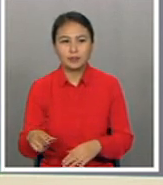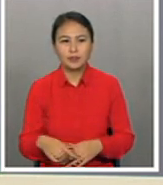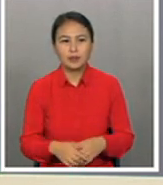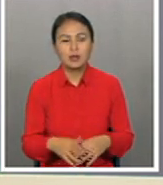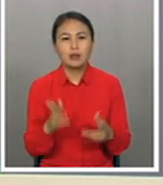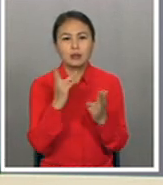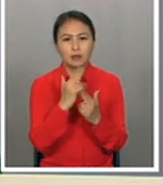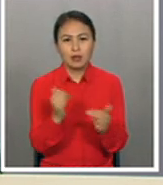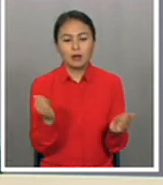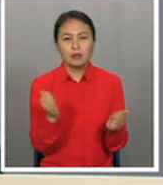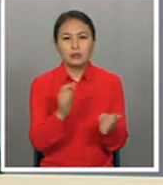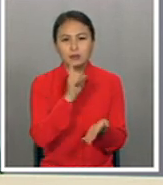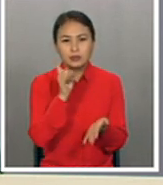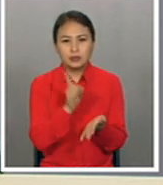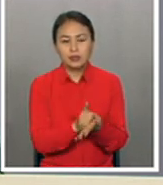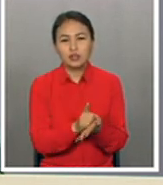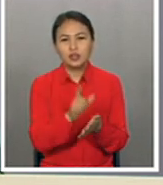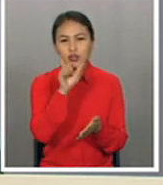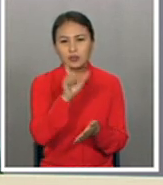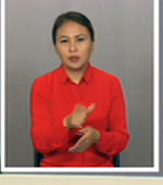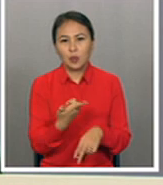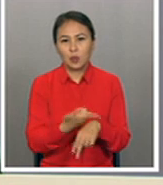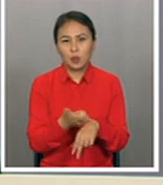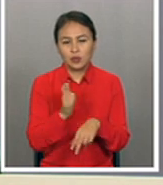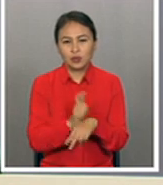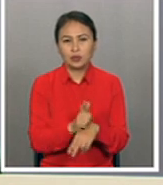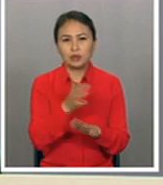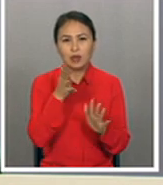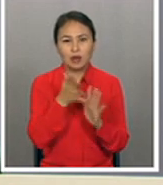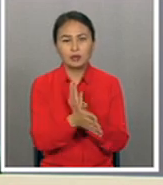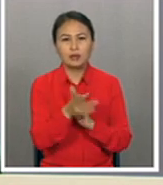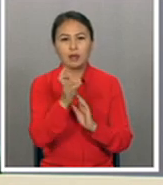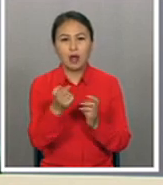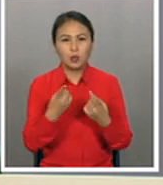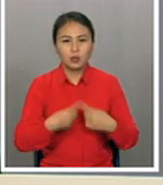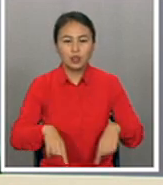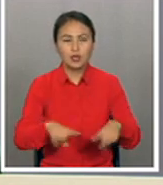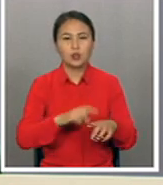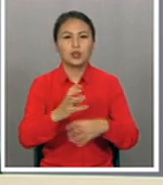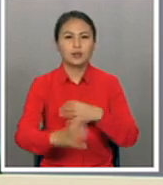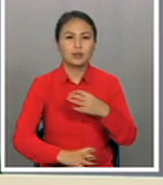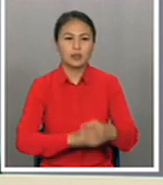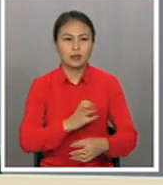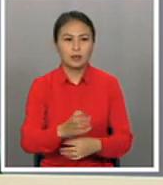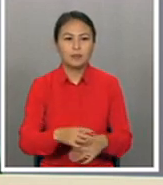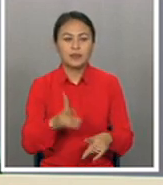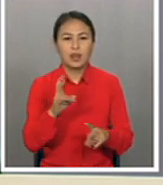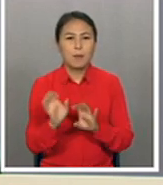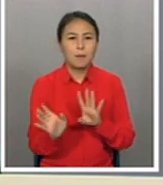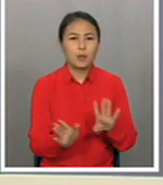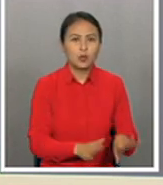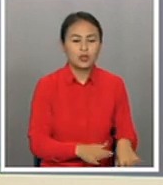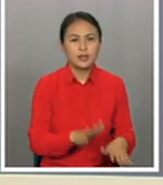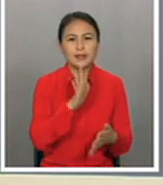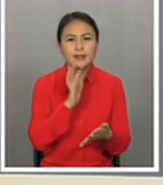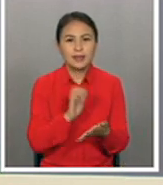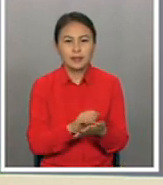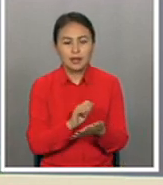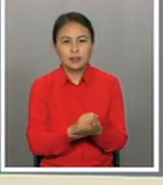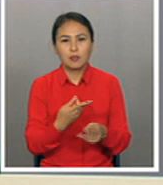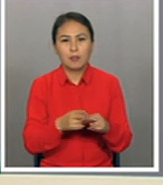Да, конечно, человек очень сильно влияет на окружающий его мир. На прошлых занятиях, ребята, мы с вами